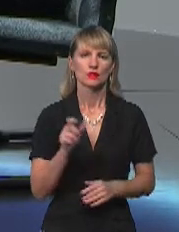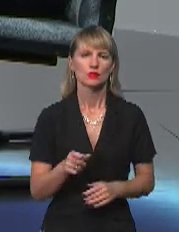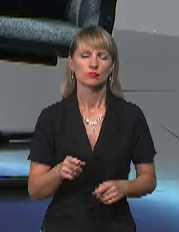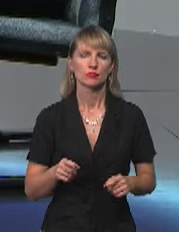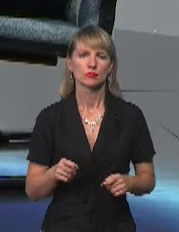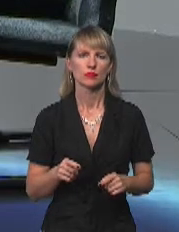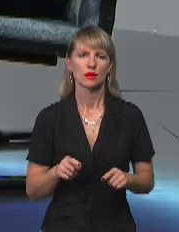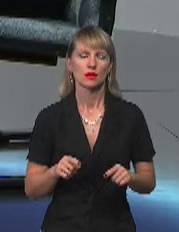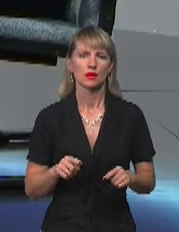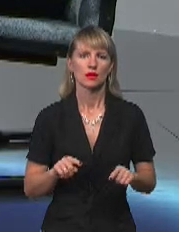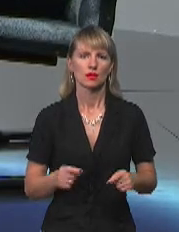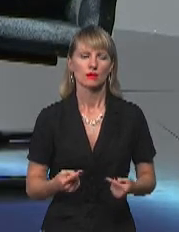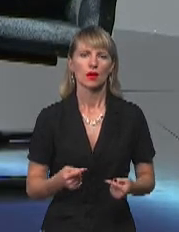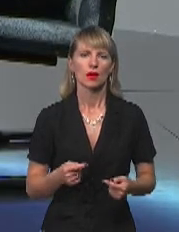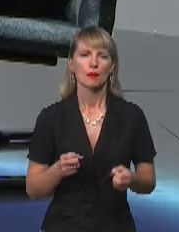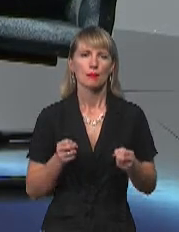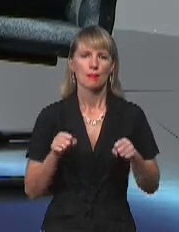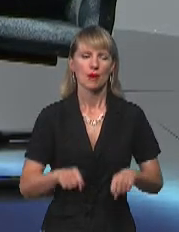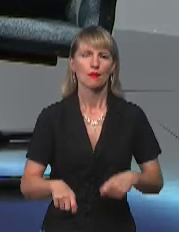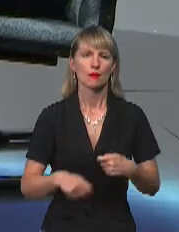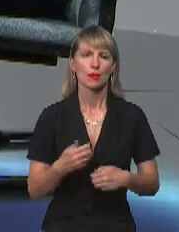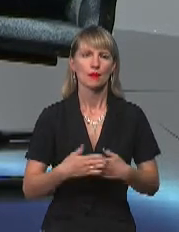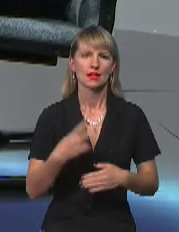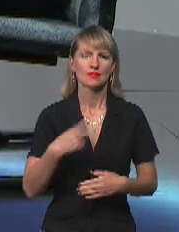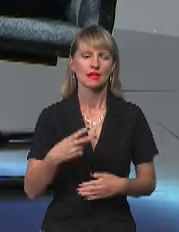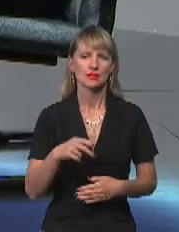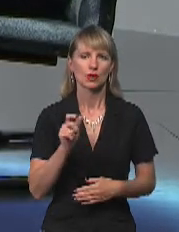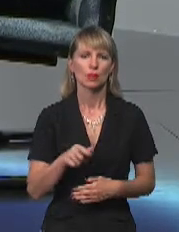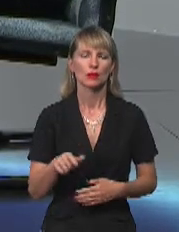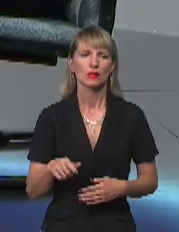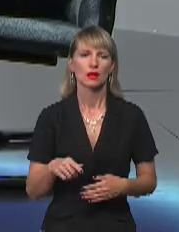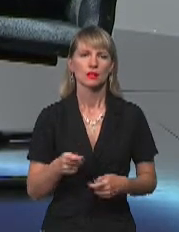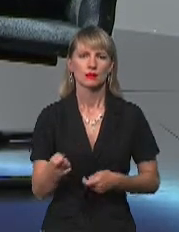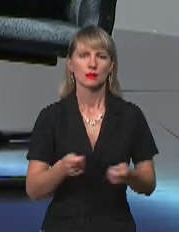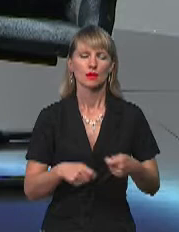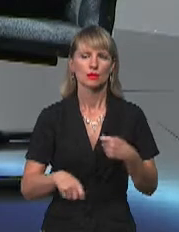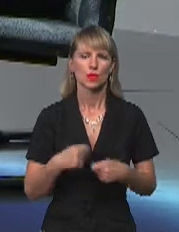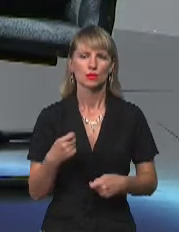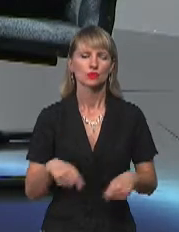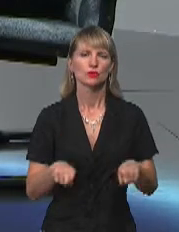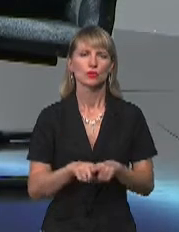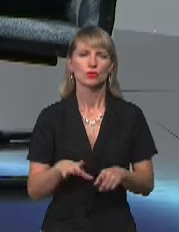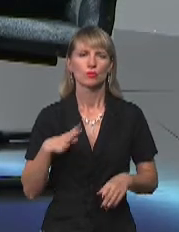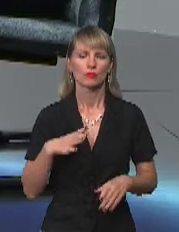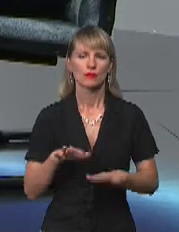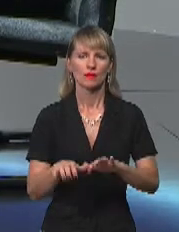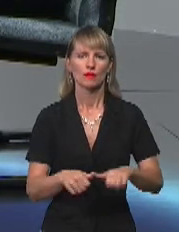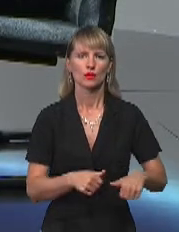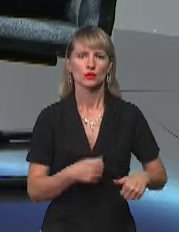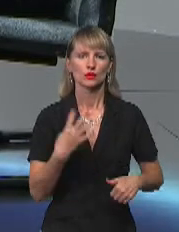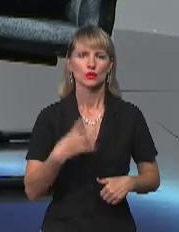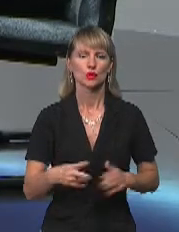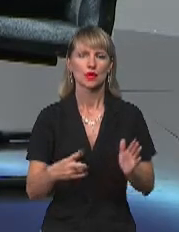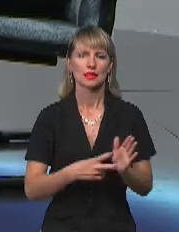у вчиненні кримінальних правопорушень. Близько 20 тисяч громадян за адміністративне правопорушення. Також було вилучено